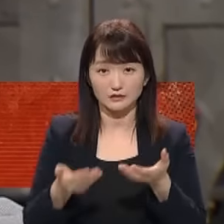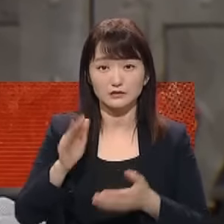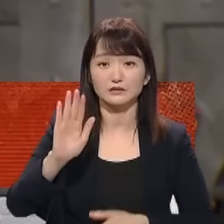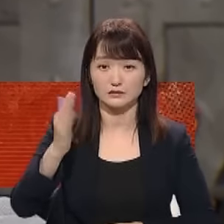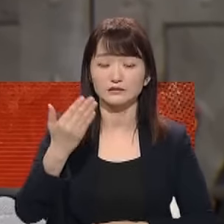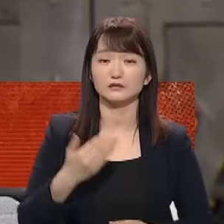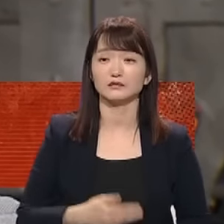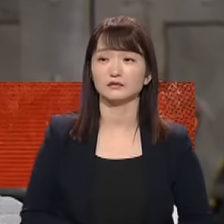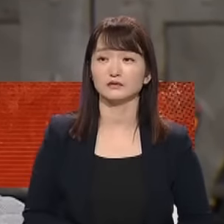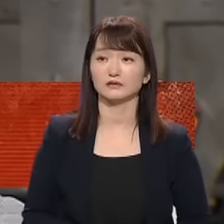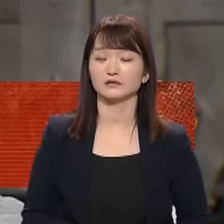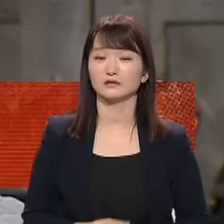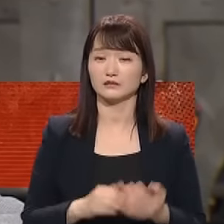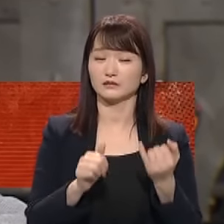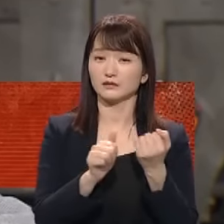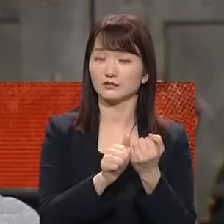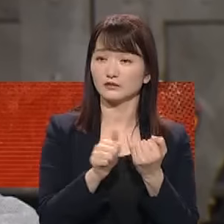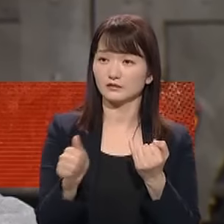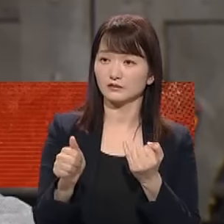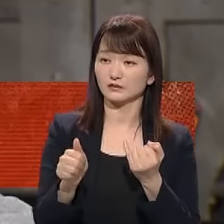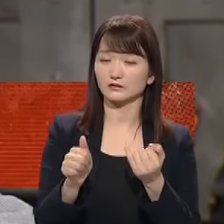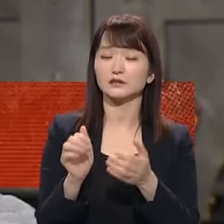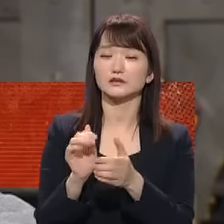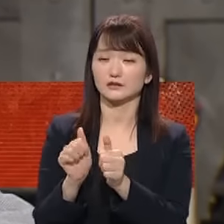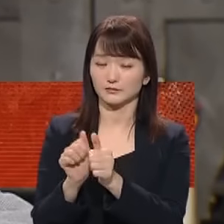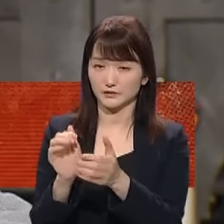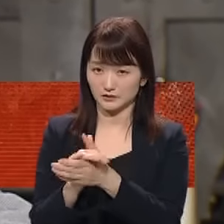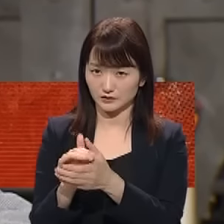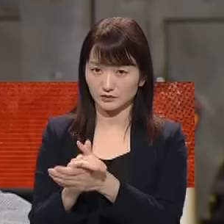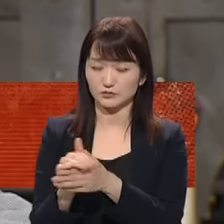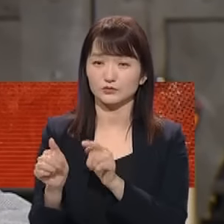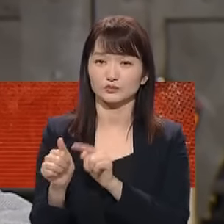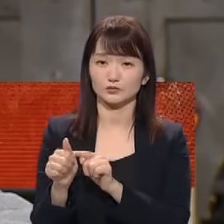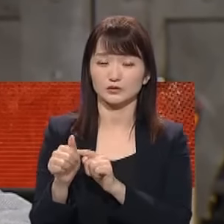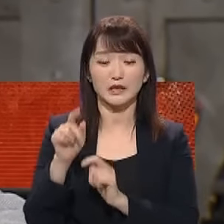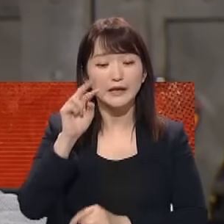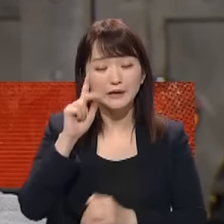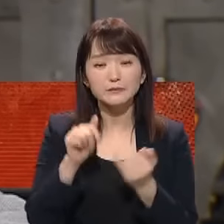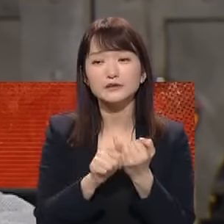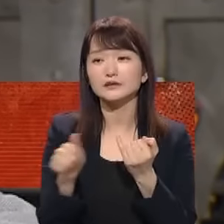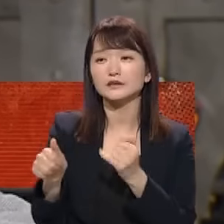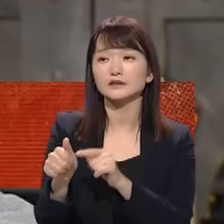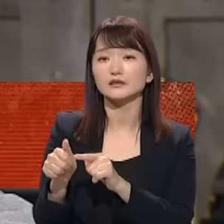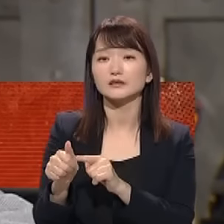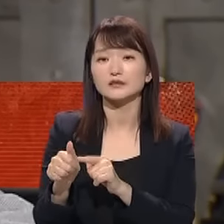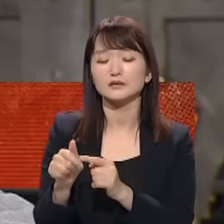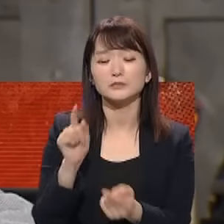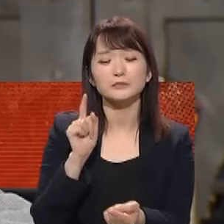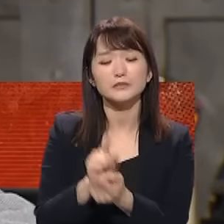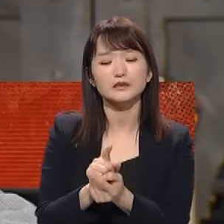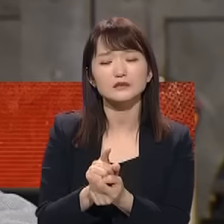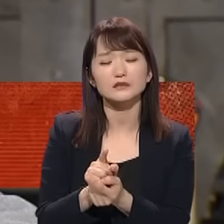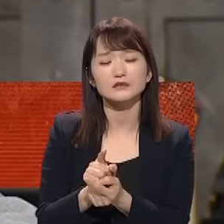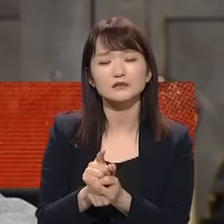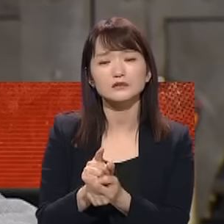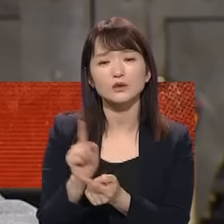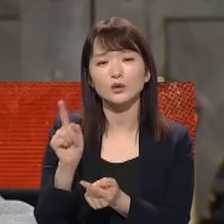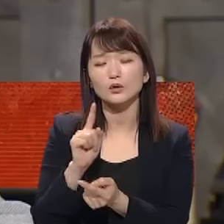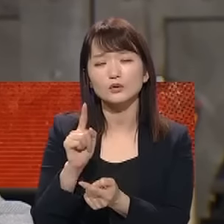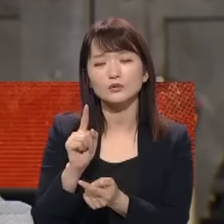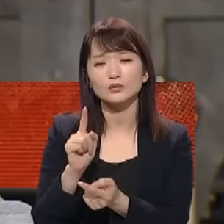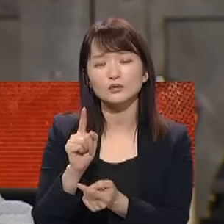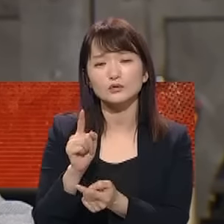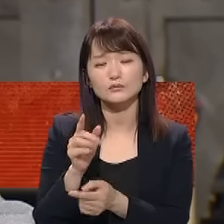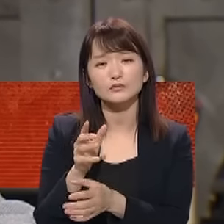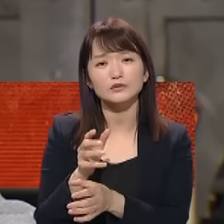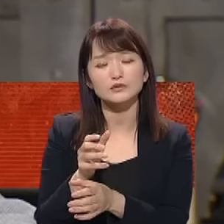되는데 남편을 이제 남자친구죠 예비 신랑 얼만큼 만났는지도 한번 따져봐야 될 것 같고요. 남편하고